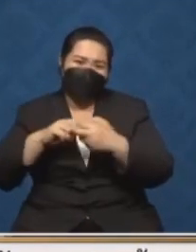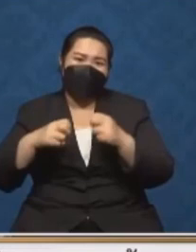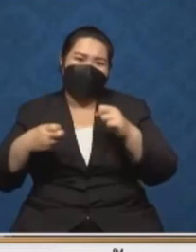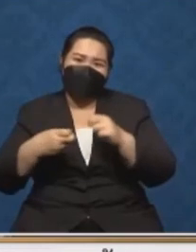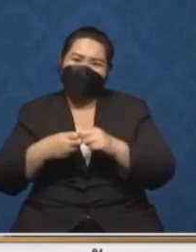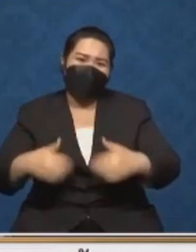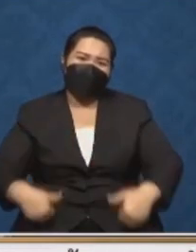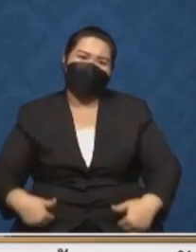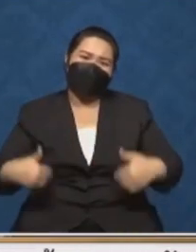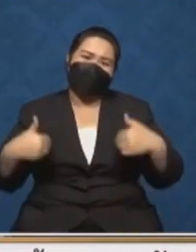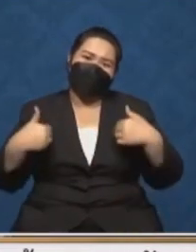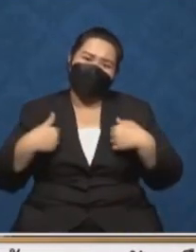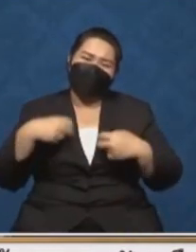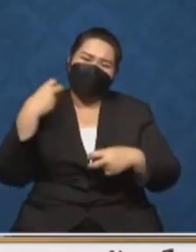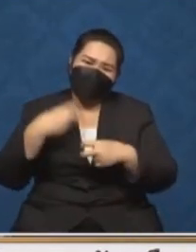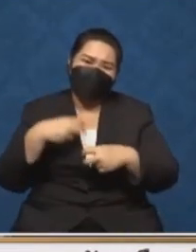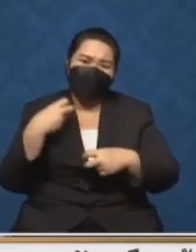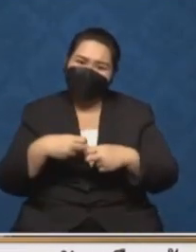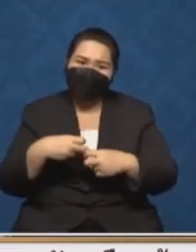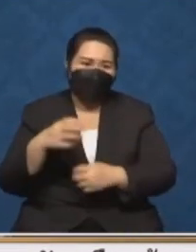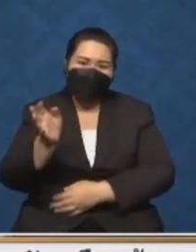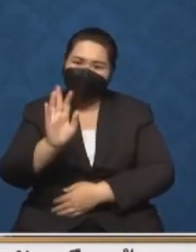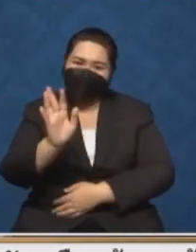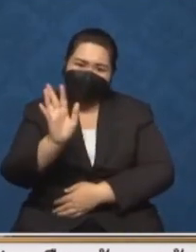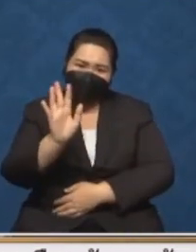ชีวิตอยู่ด้วยความลำเข็กวาดีเลย